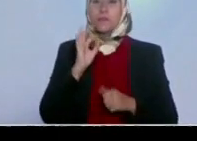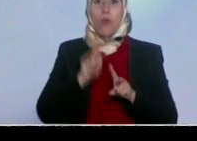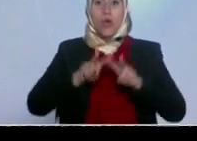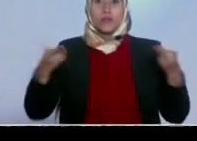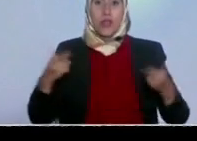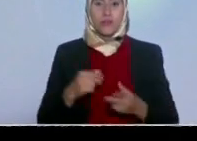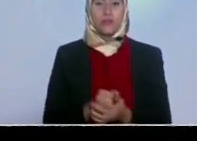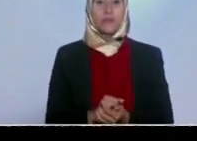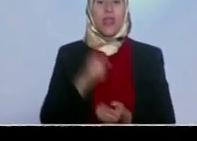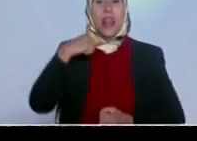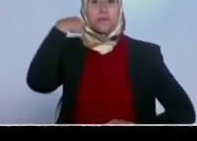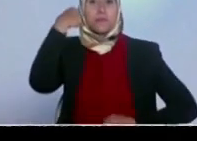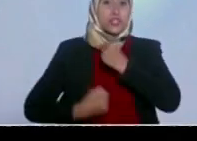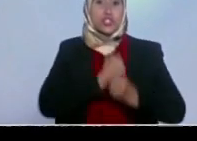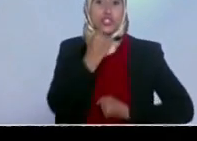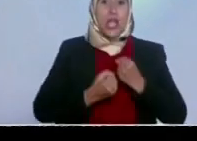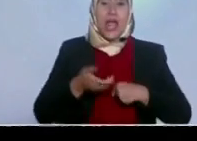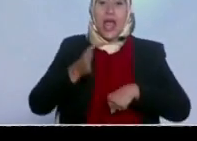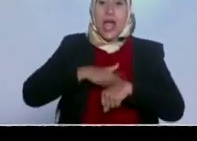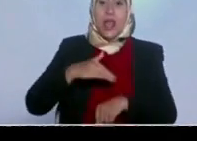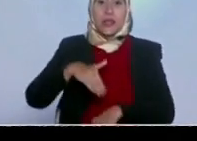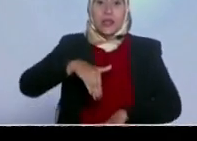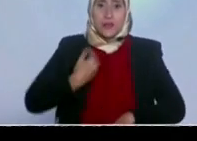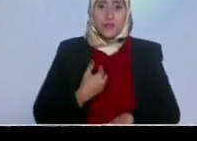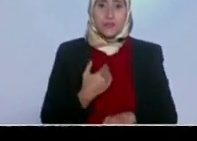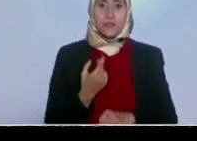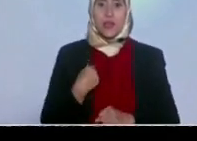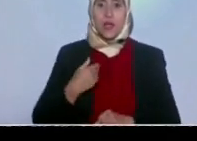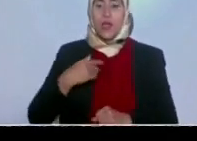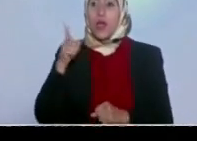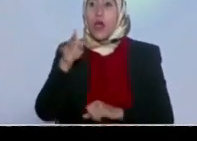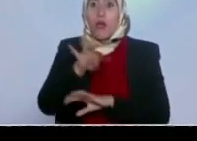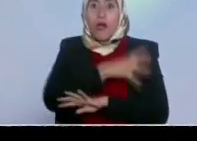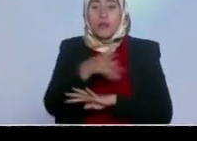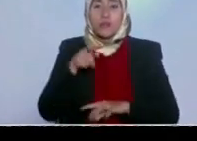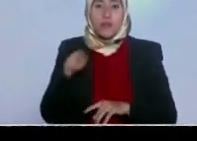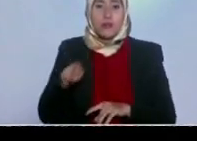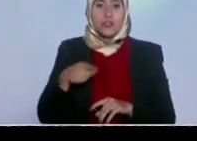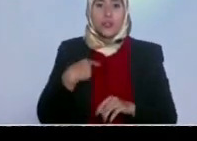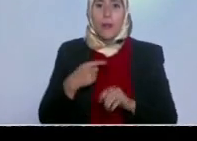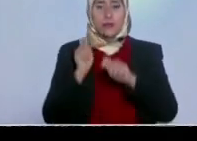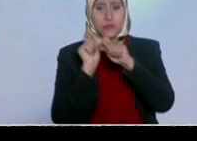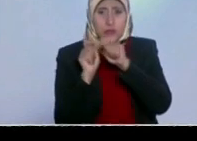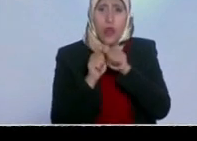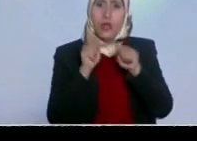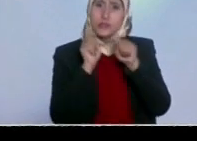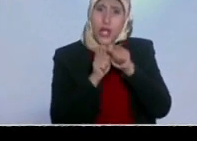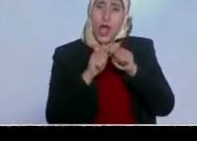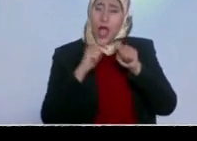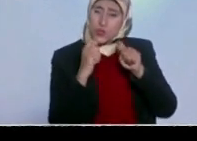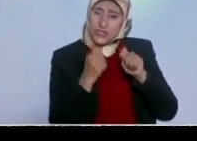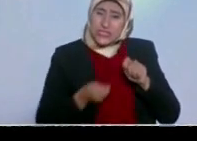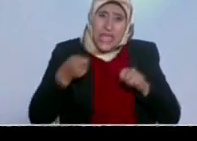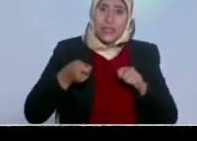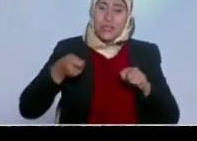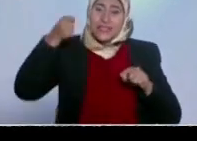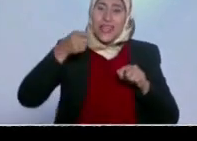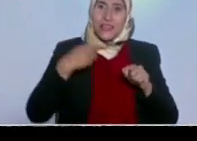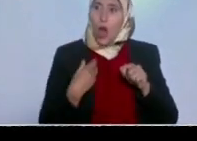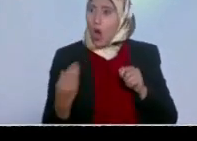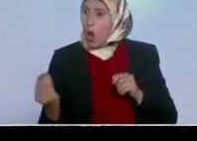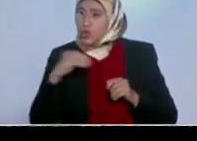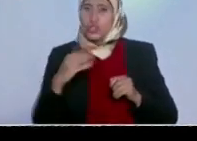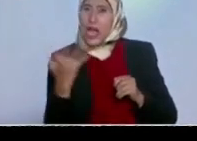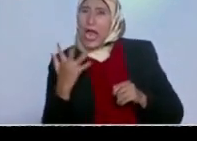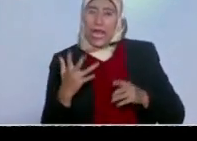لما اشتغلنا على نفسنا في معايير رؤية مصر 2030 بالخطة الاستراتيجية بتاعت الجهة، بدأنا نطور فيها، بدأنا ندخل عليها مفاهيم جديدة،